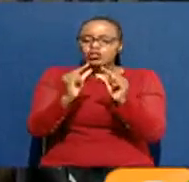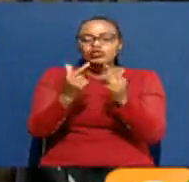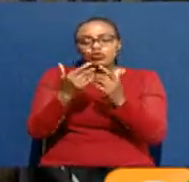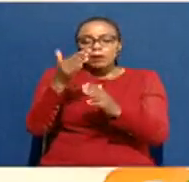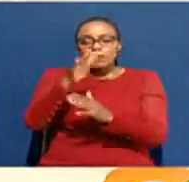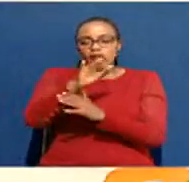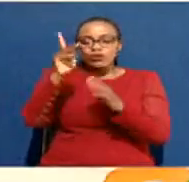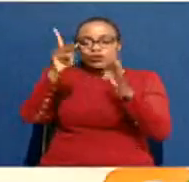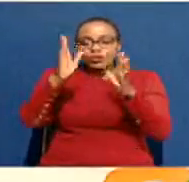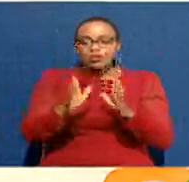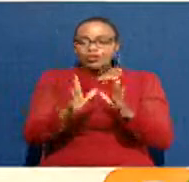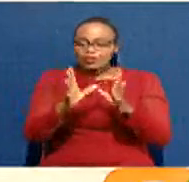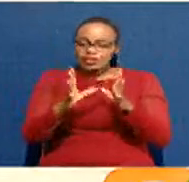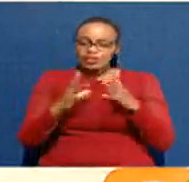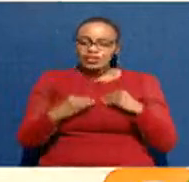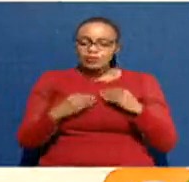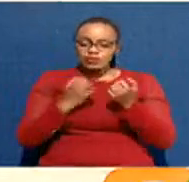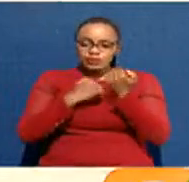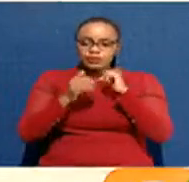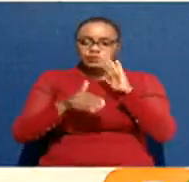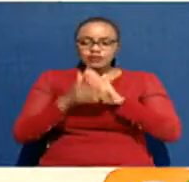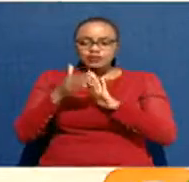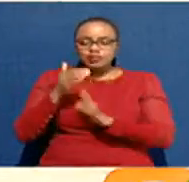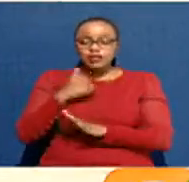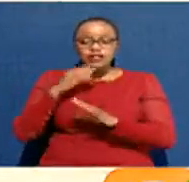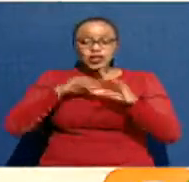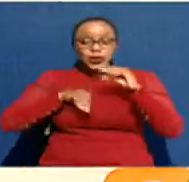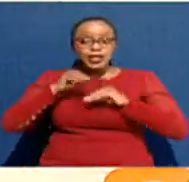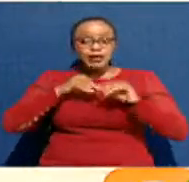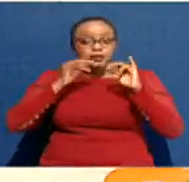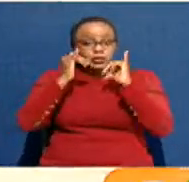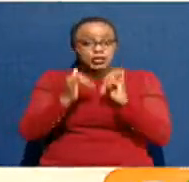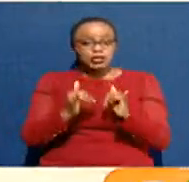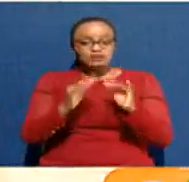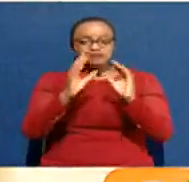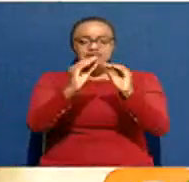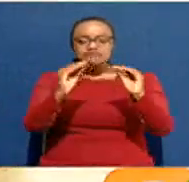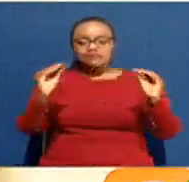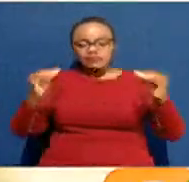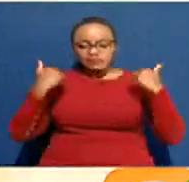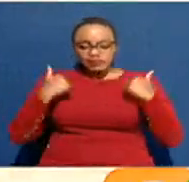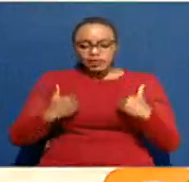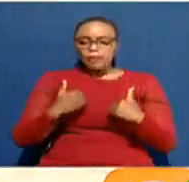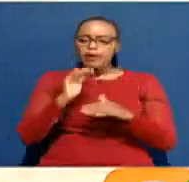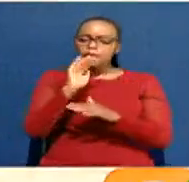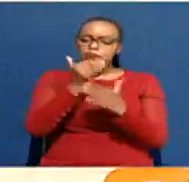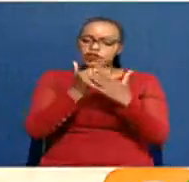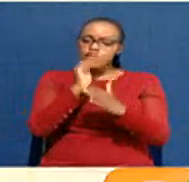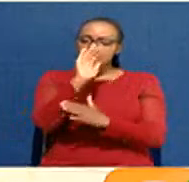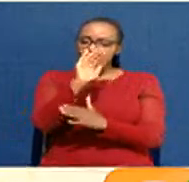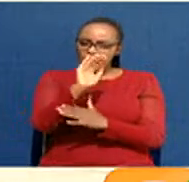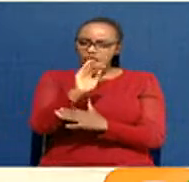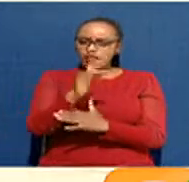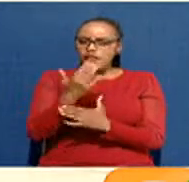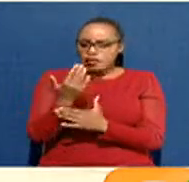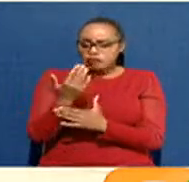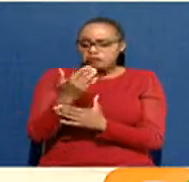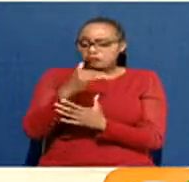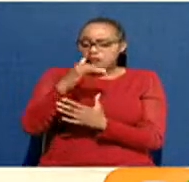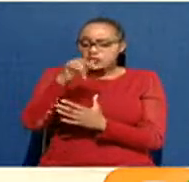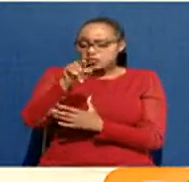of Kenyans. Hapa kusema story ya corruption is not a new thing. Hapa hata mimi nishaiulizwa hata na soldiers